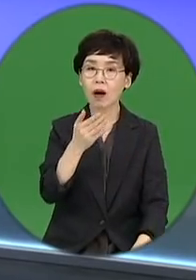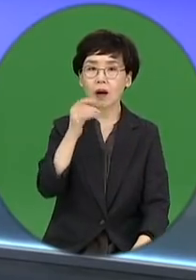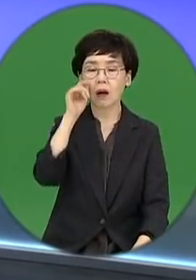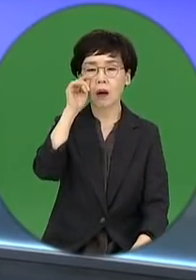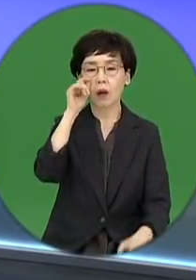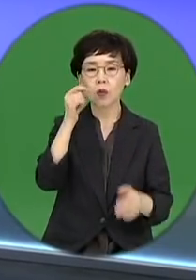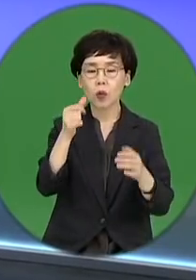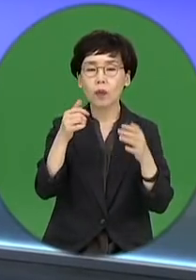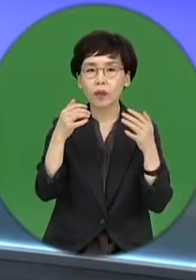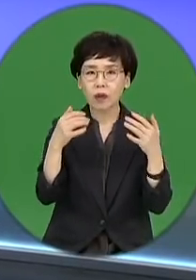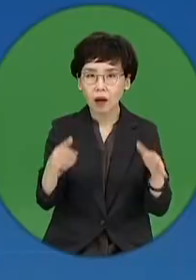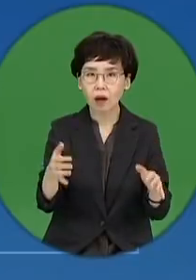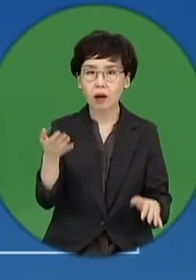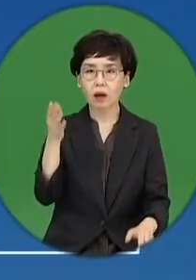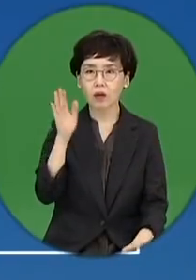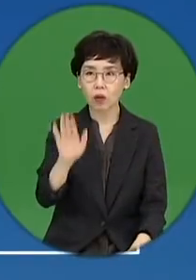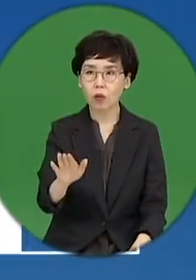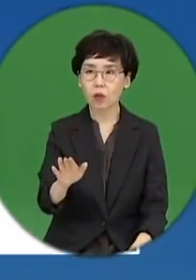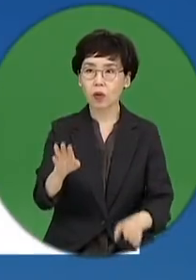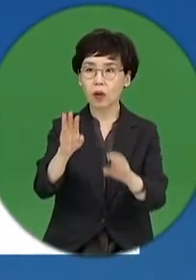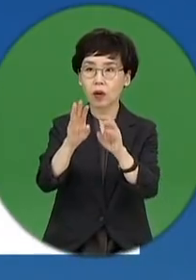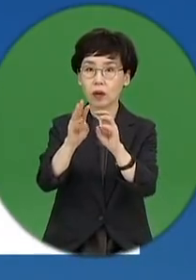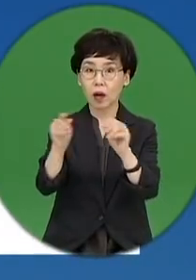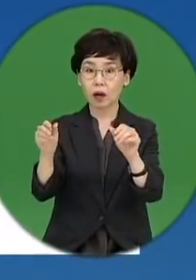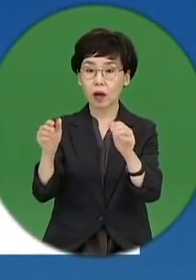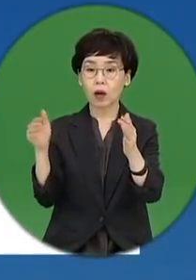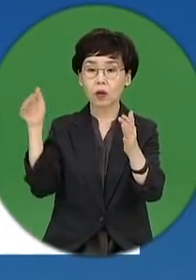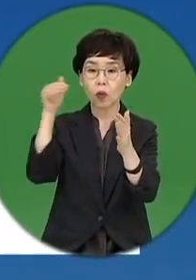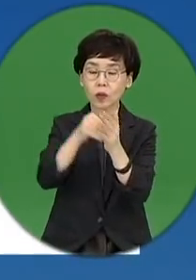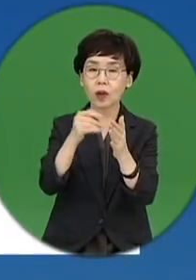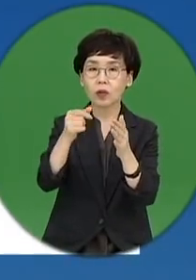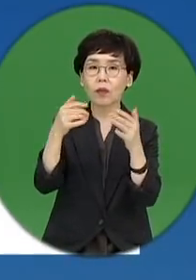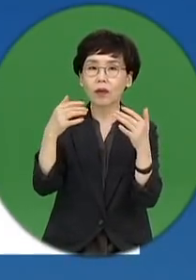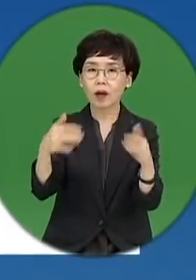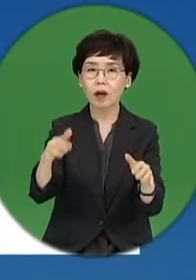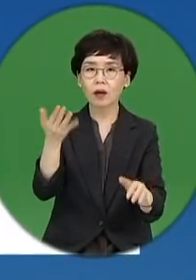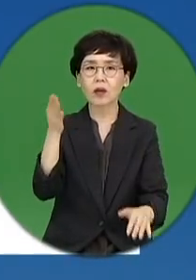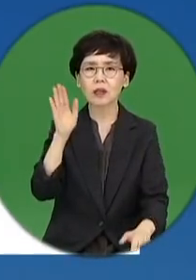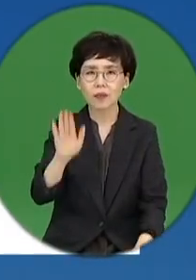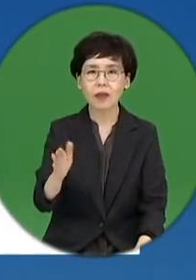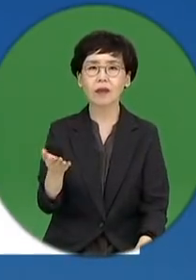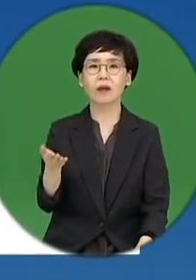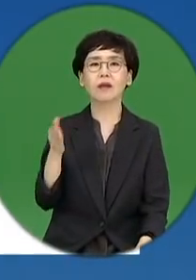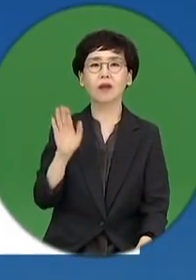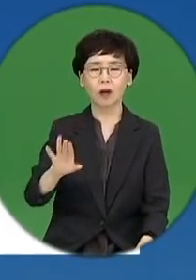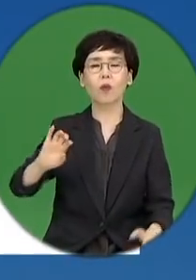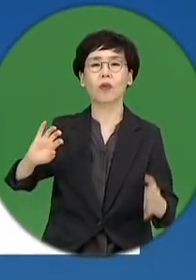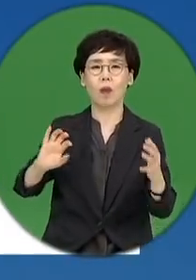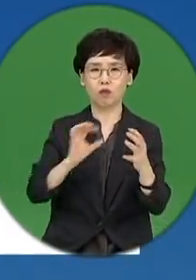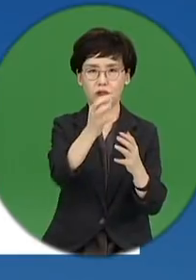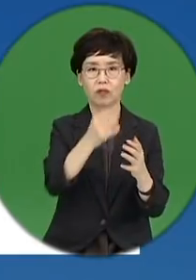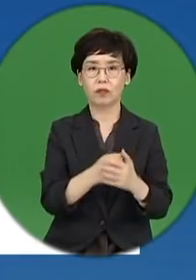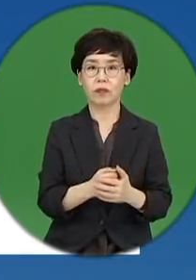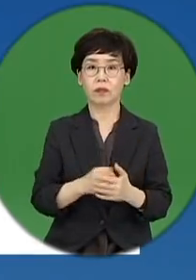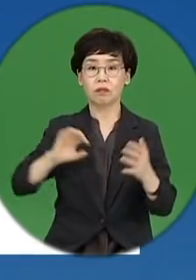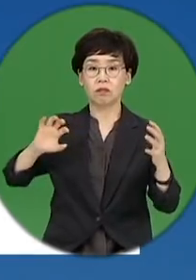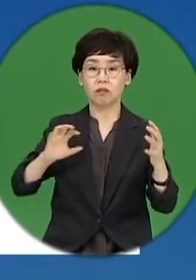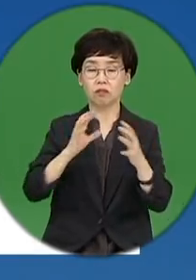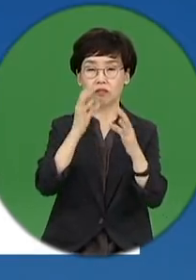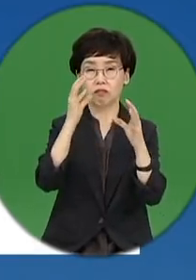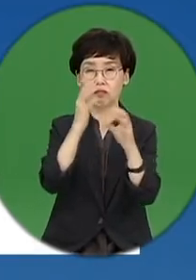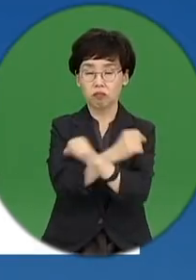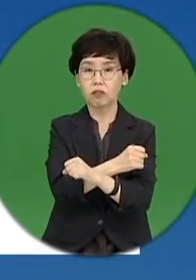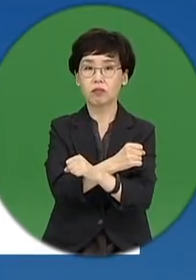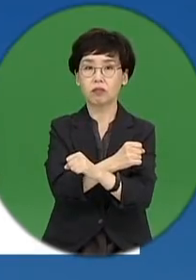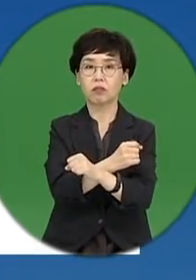약화된다고 상륙을 해서 육상에 올라오면 약화되긴 하지만은 그래도 태풍입니다. 그게 소멸될 때까지 소멸된다고 하더라도